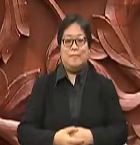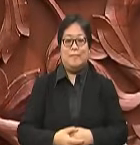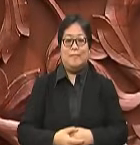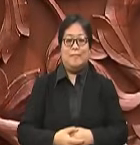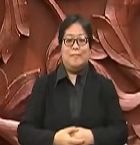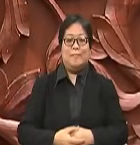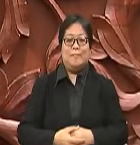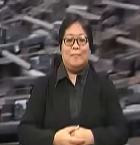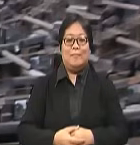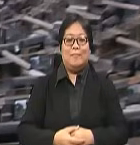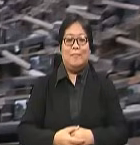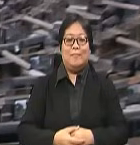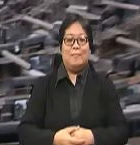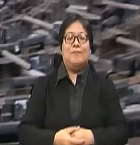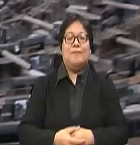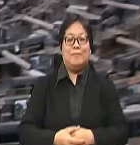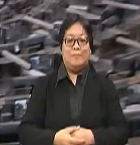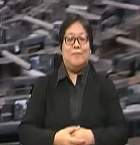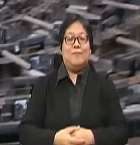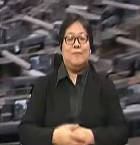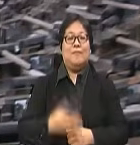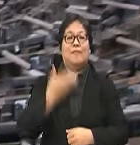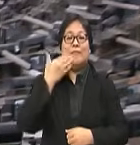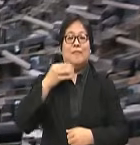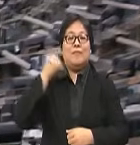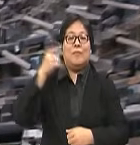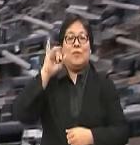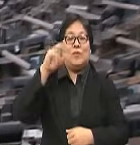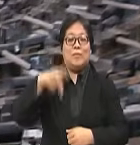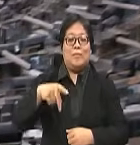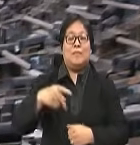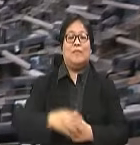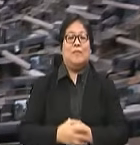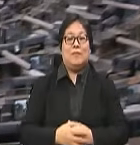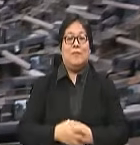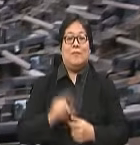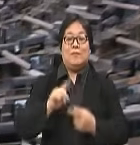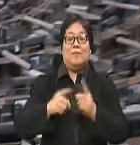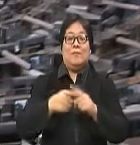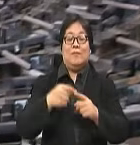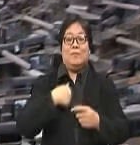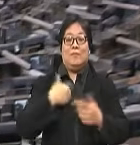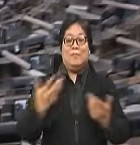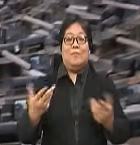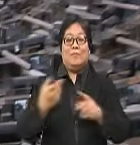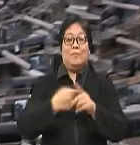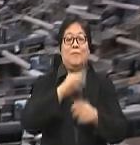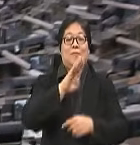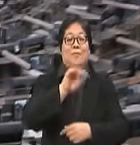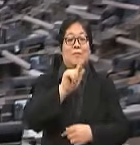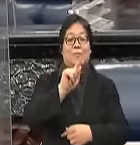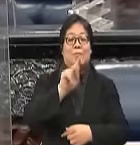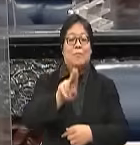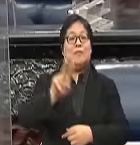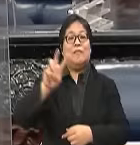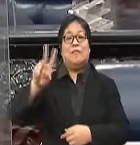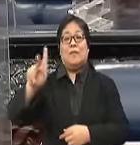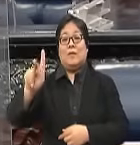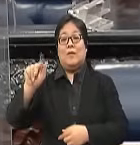hai eh Mbak terfikir Makasih mbak Sabar sayur seperti batu kawan